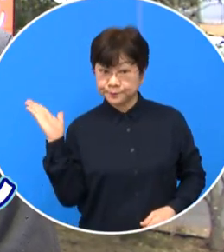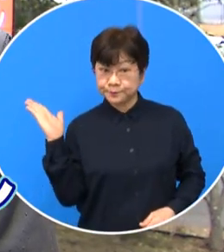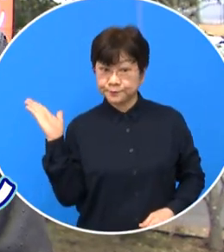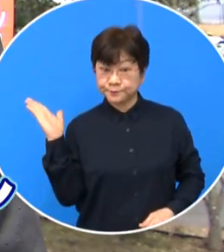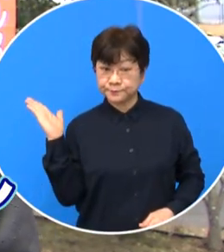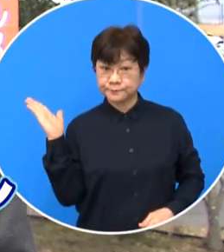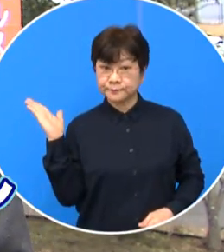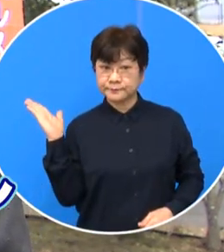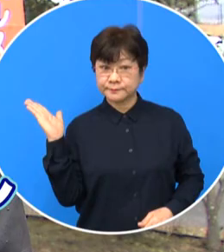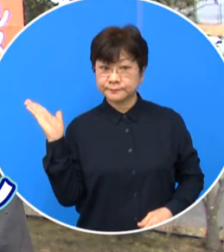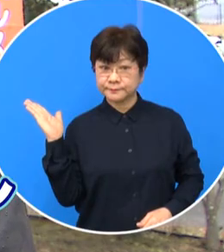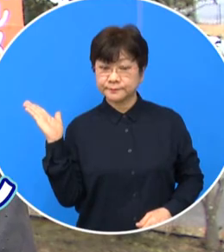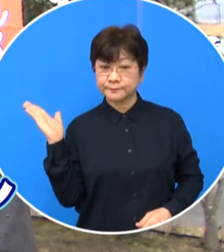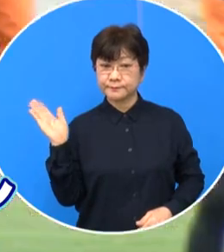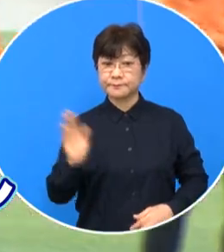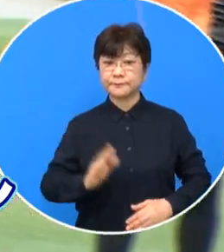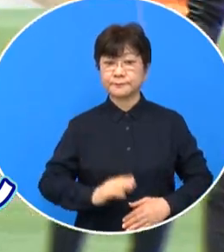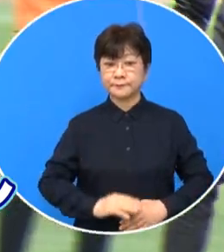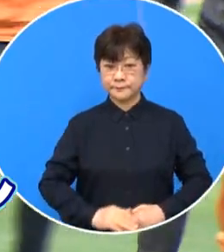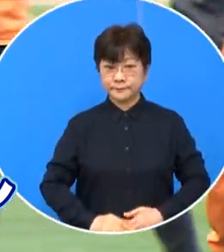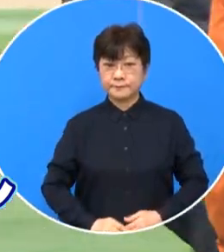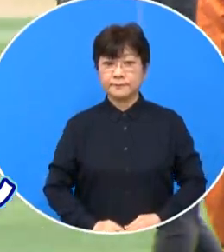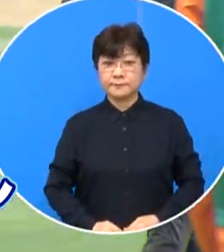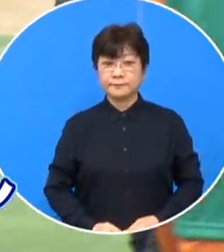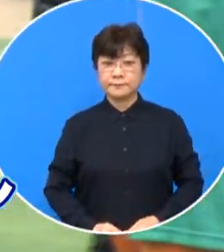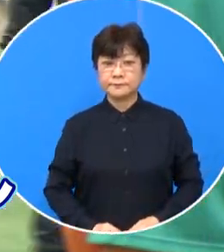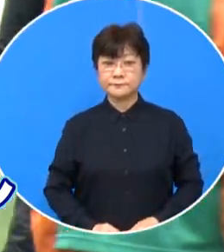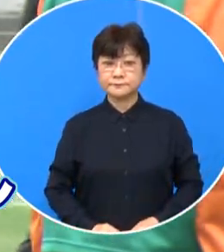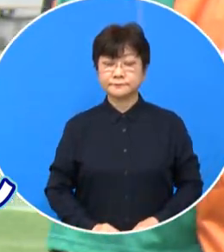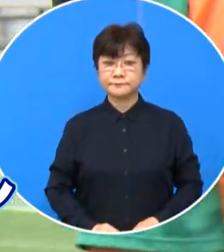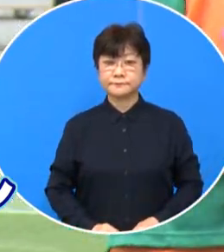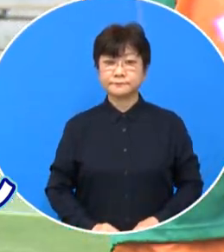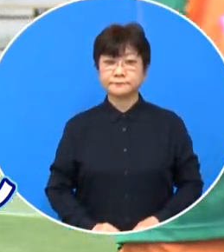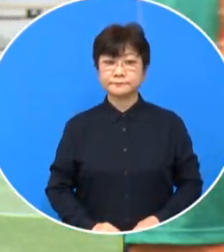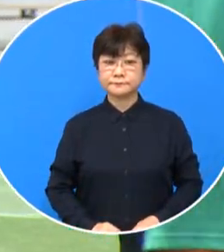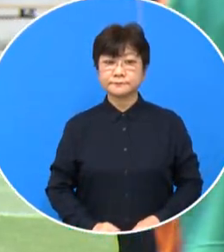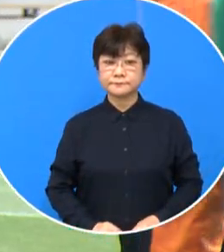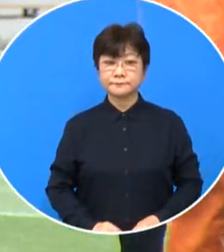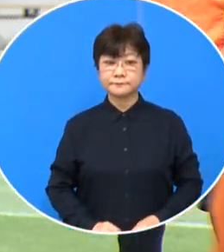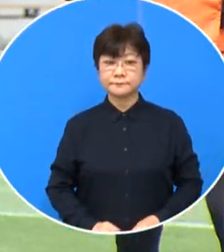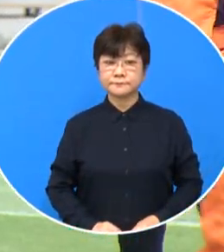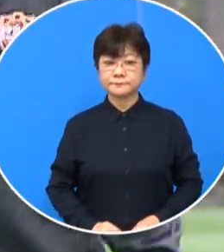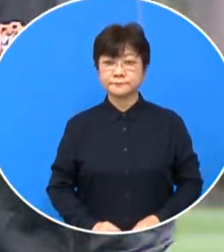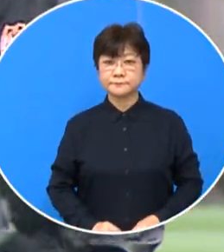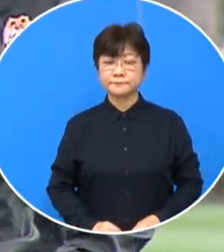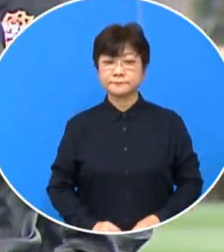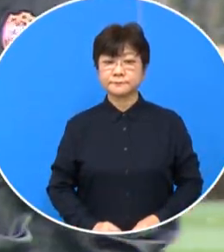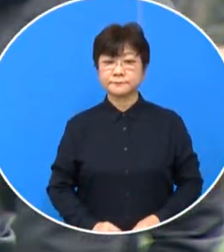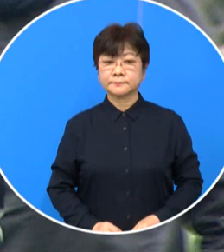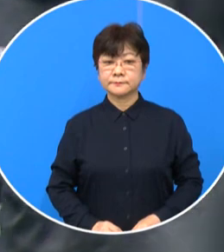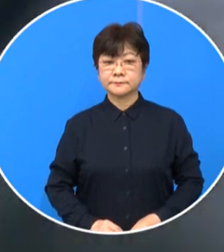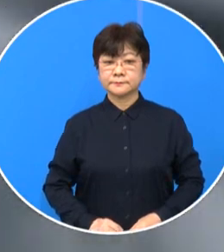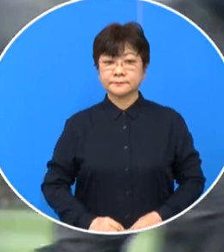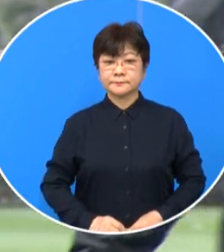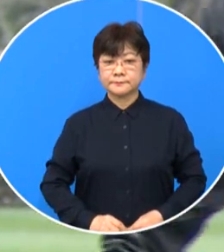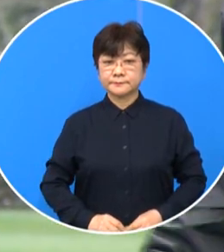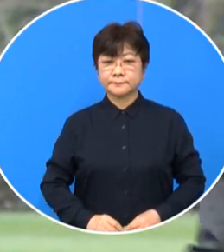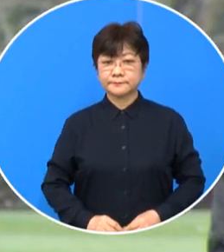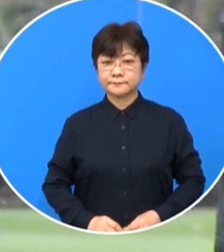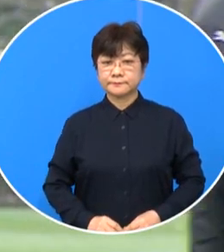鹿児島、pouco tempo que a gente está aqui, mas tudo aquilo que falaram da do local, pelo menos por enquanto, está